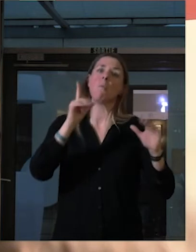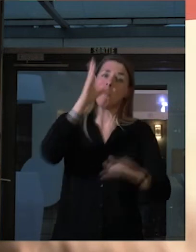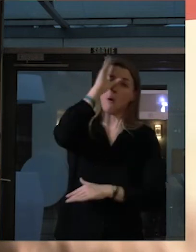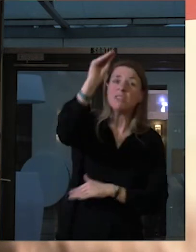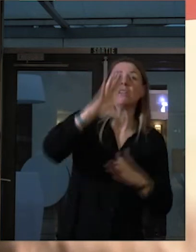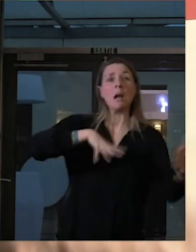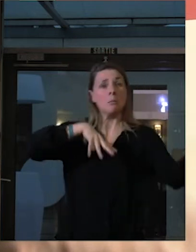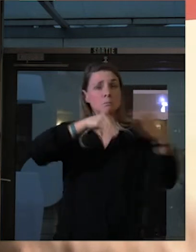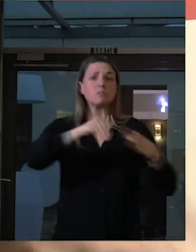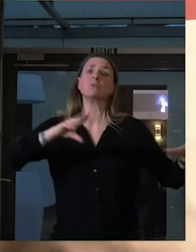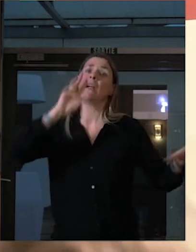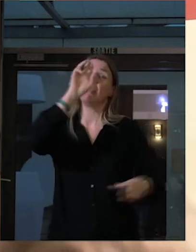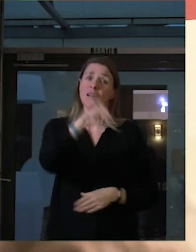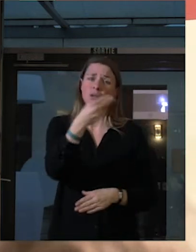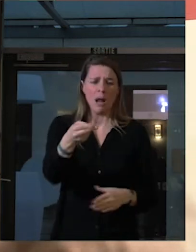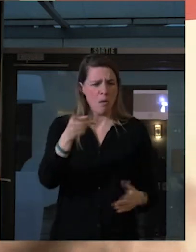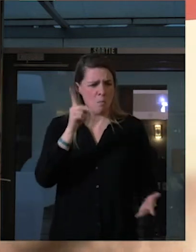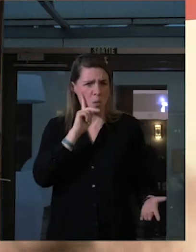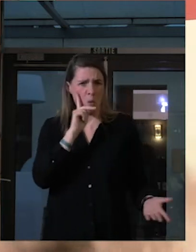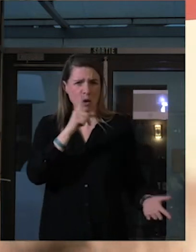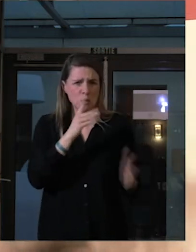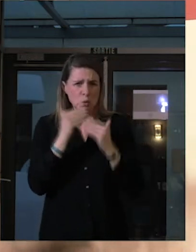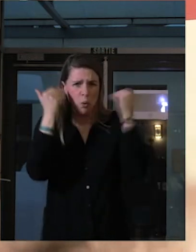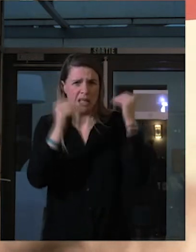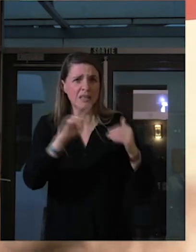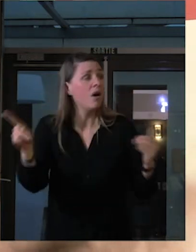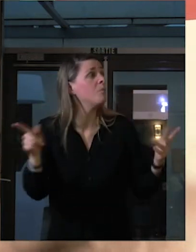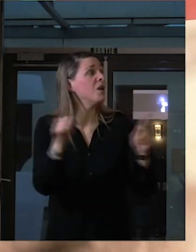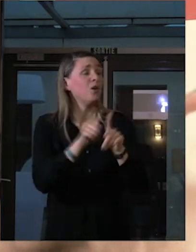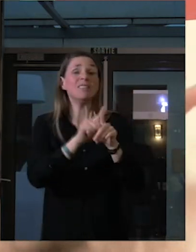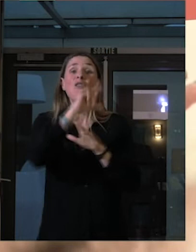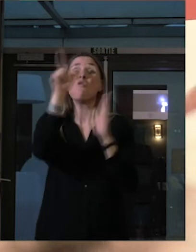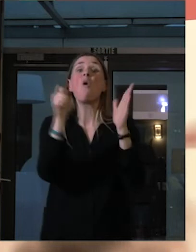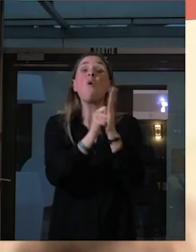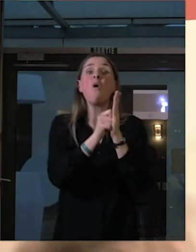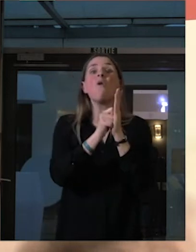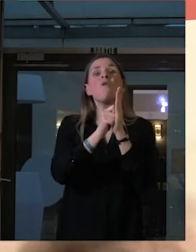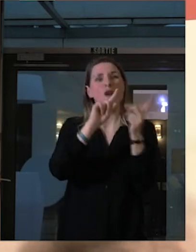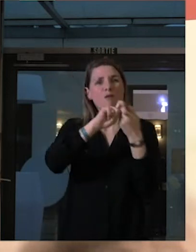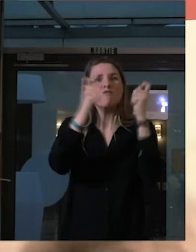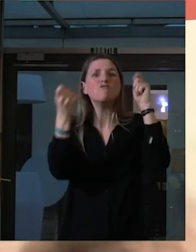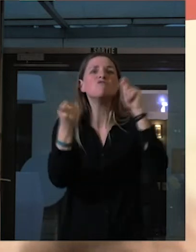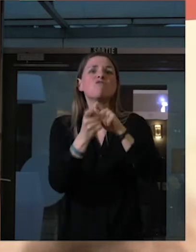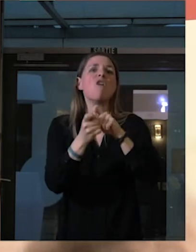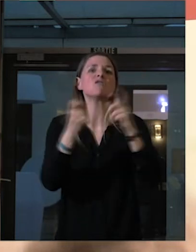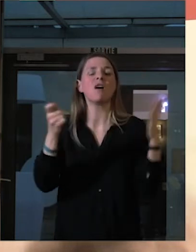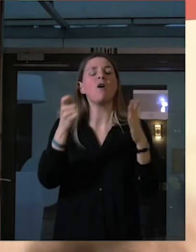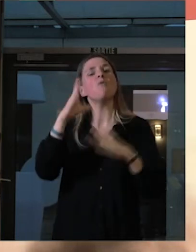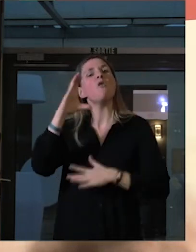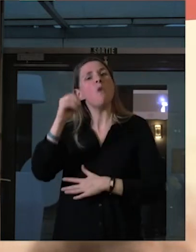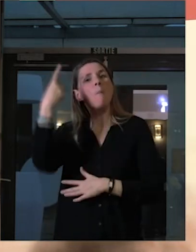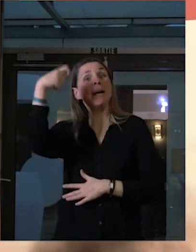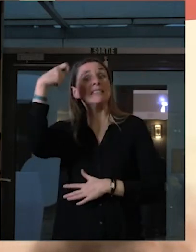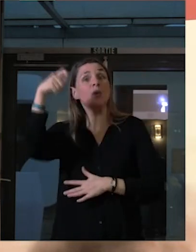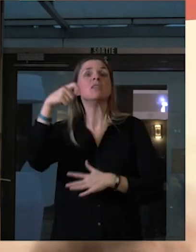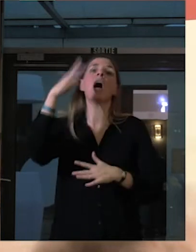Il n'y a aucune raison pour qu'elles sourient. De même, on a changé la couleur du logo quand on est arrivé avec Valérie Pull à la coprésidence. Le logo